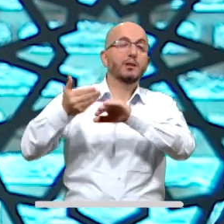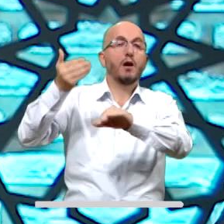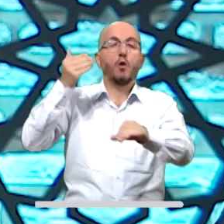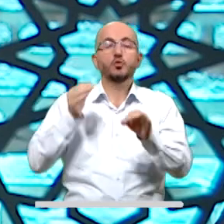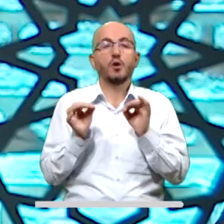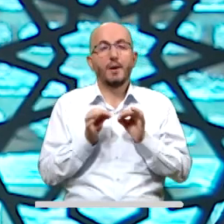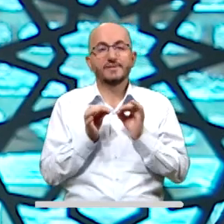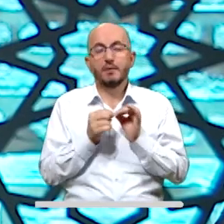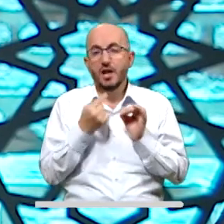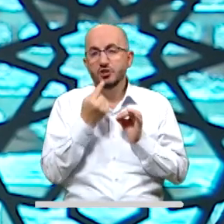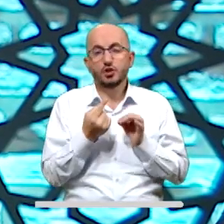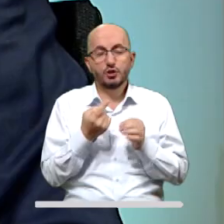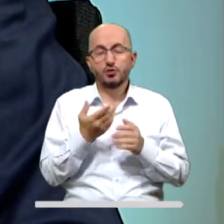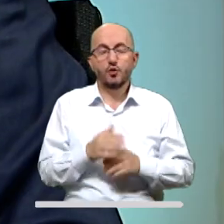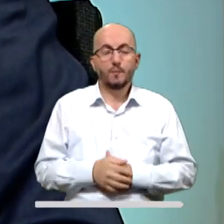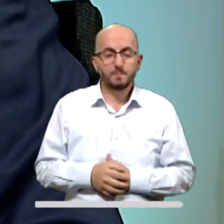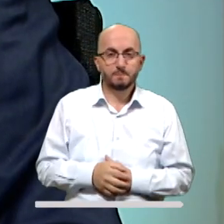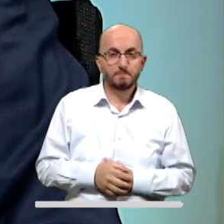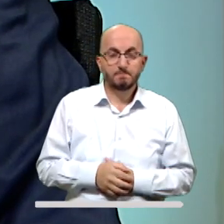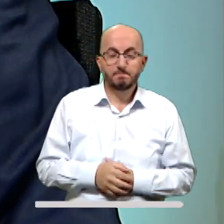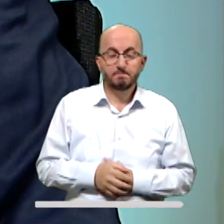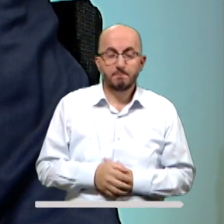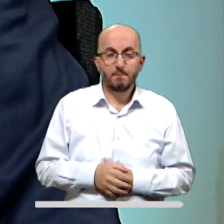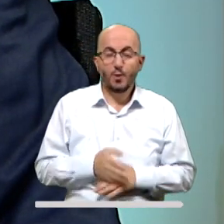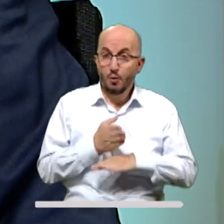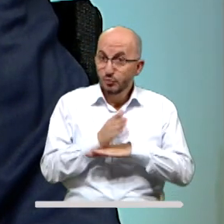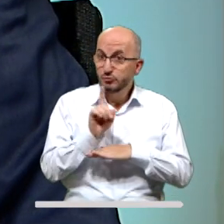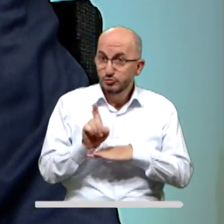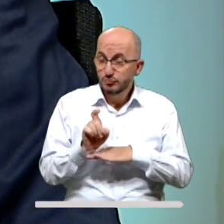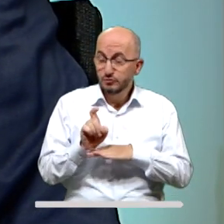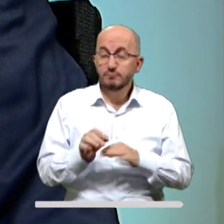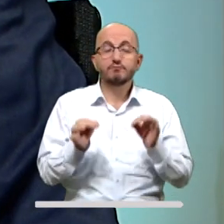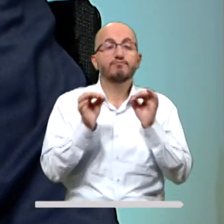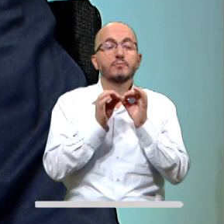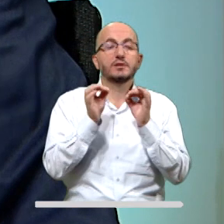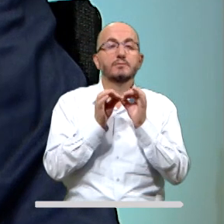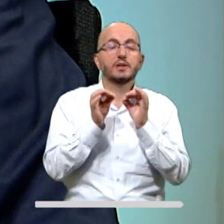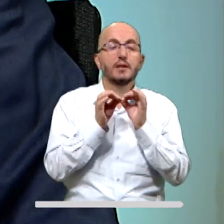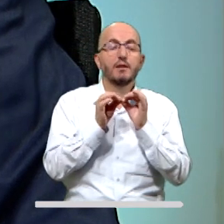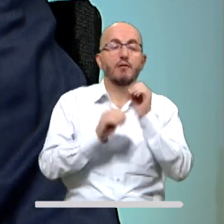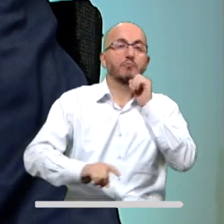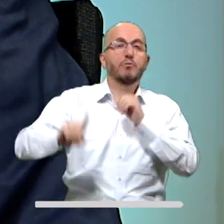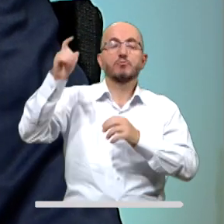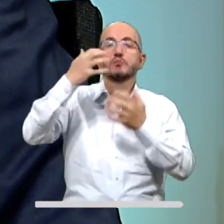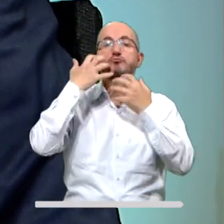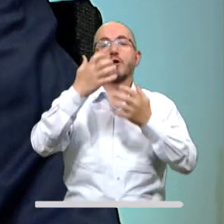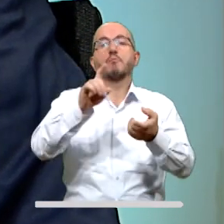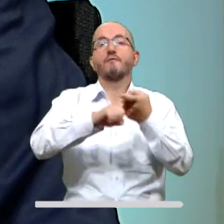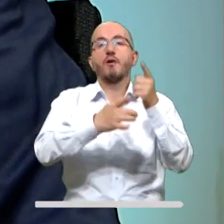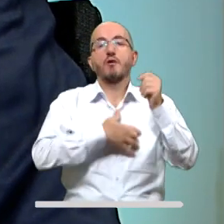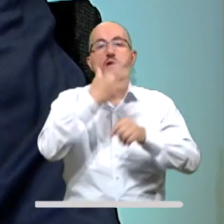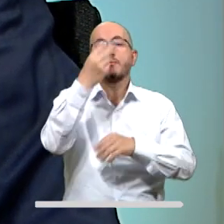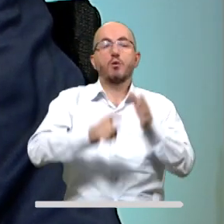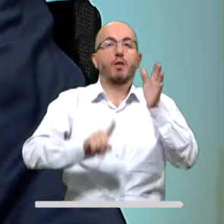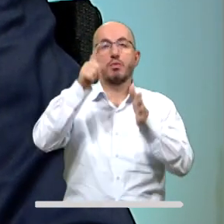Besmele çekiyor. Ne dersiniz? Yani Besmele, Cenab-ı Hakk'ın hani Rahman ve Rahim olan